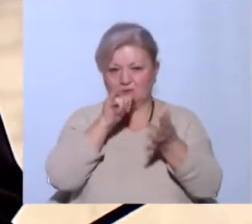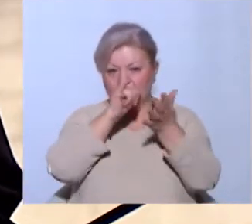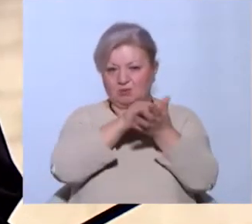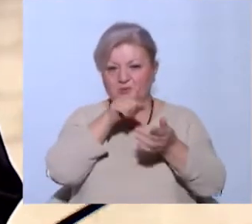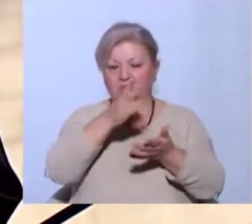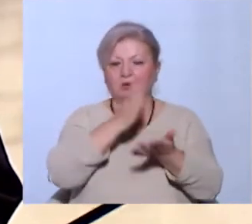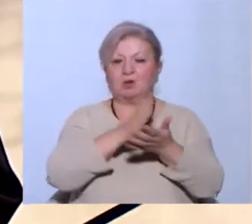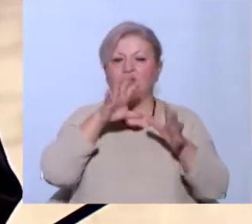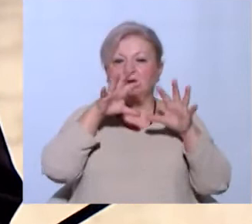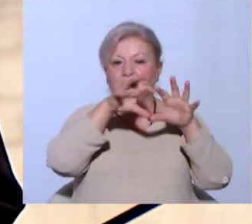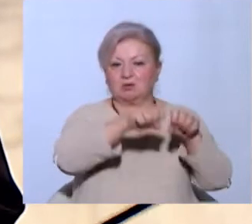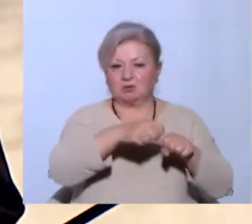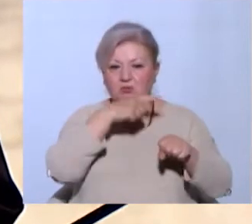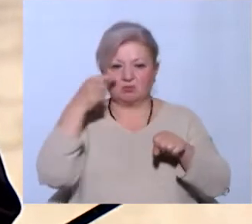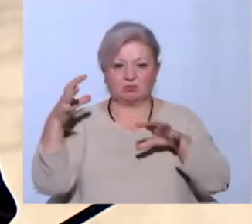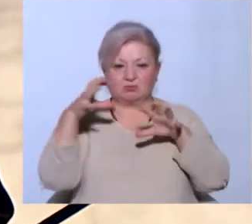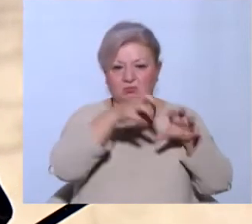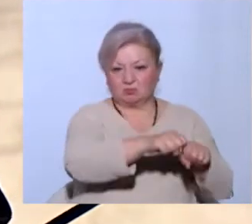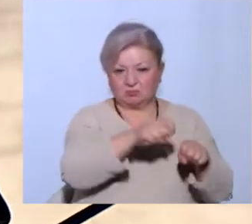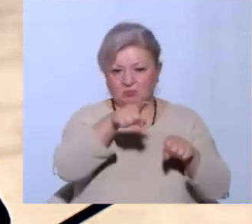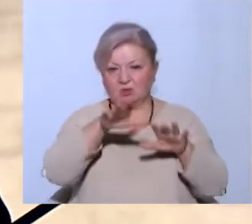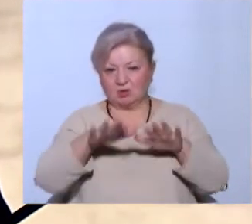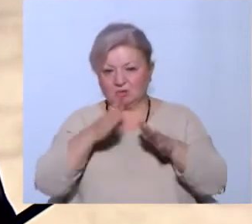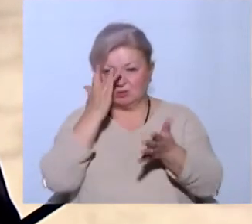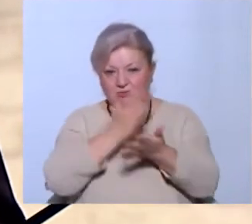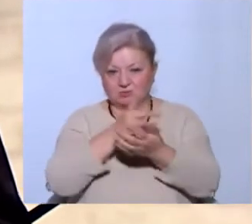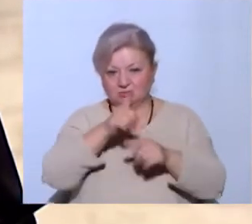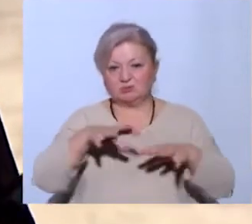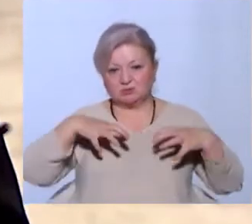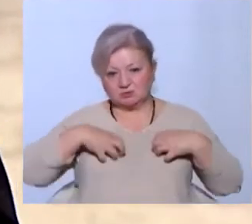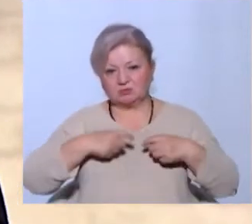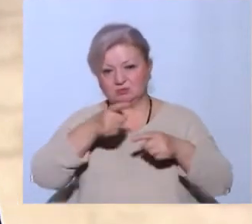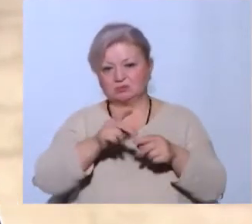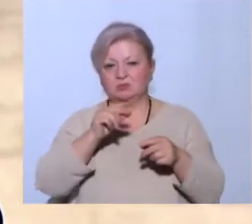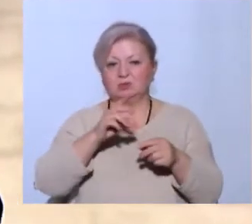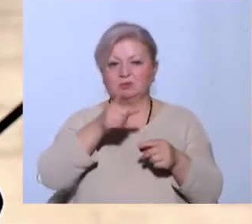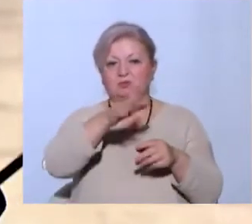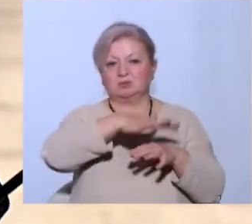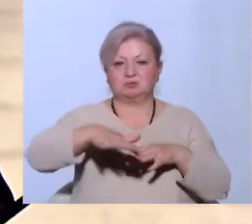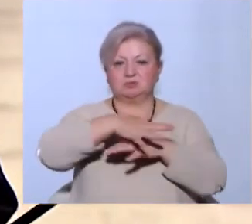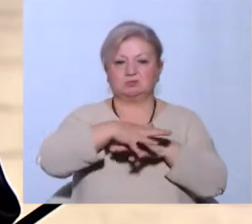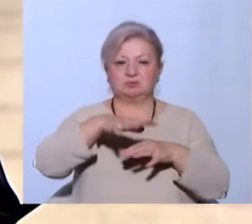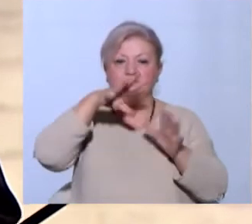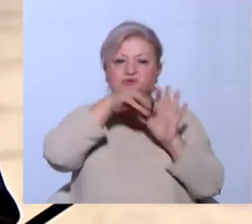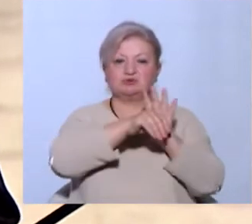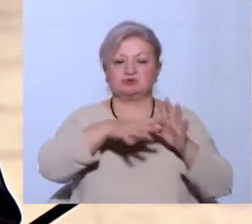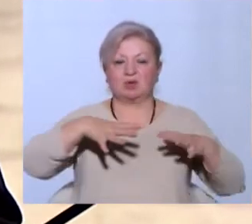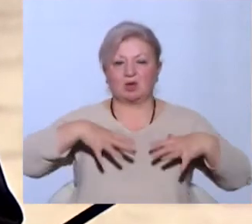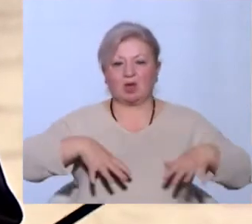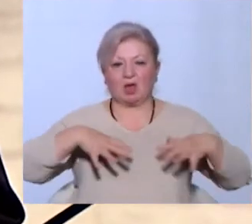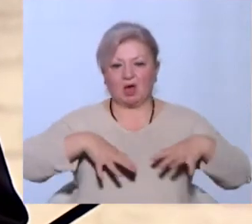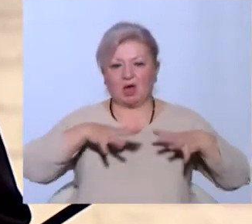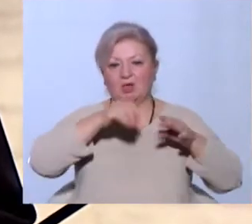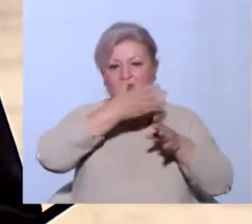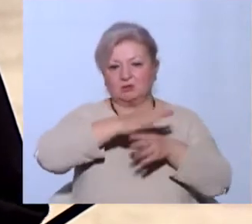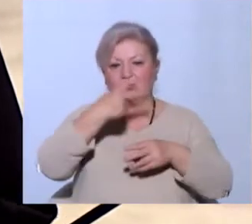ტერიტორია და ეს ოკუპირებული ტერიტორიები სამწუხაროდ სამეჩაბლოსთან, შიდა ქართლის მონაკვეთთან ერთად დღეს საქართველოს